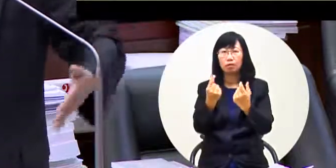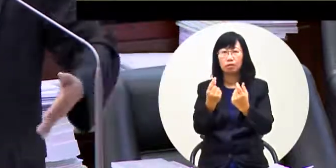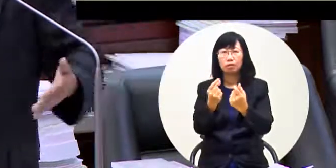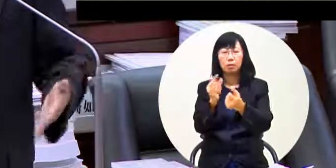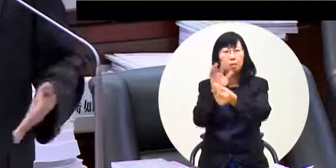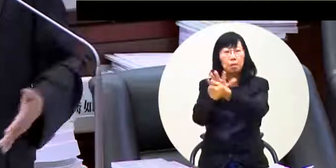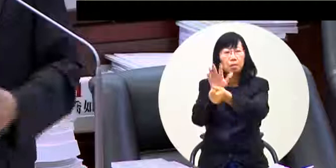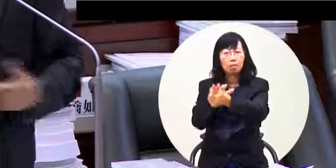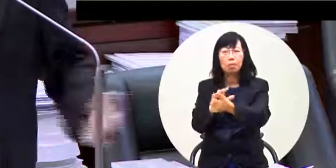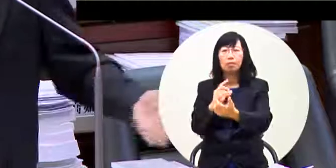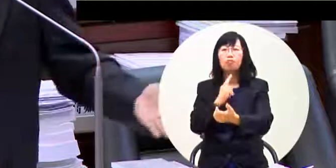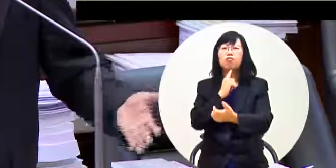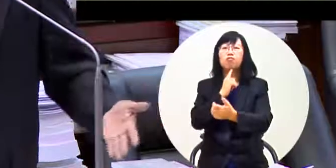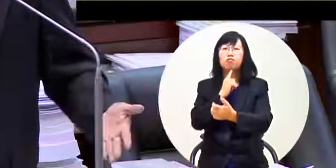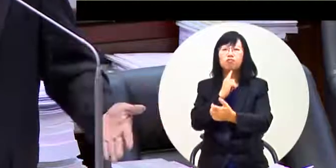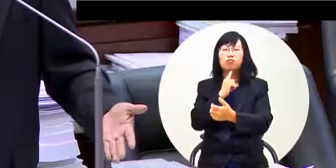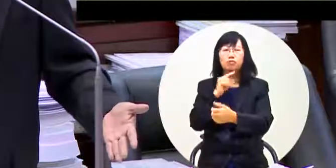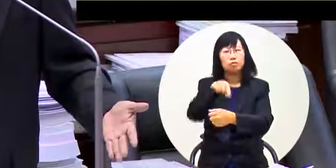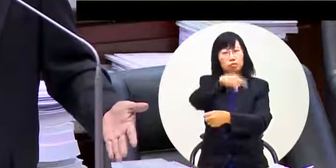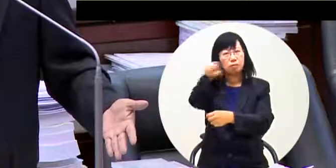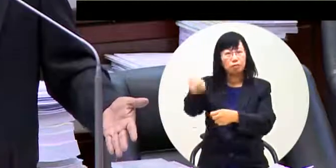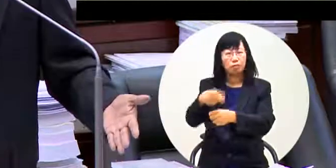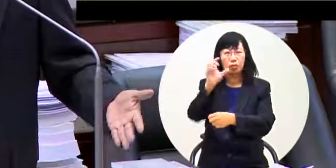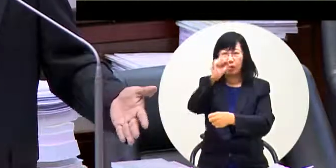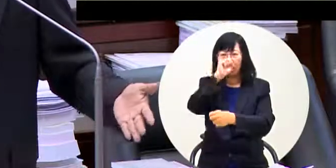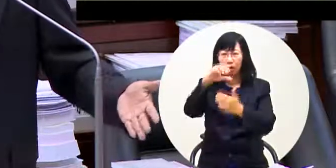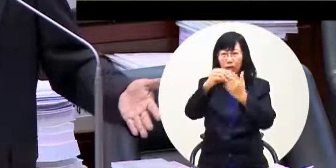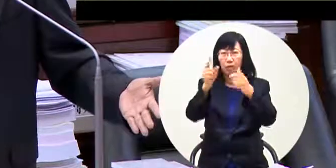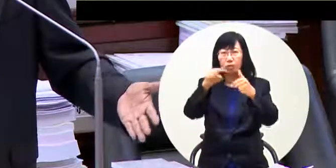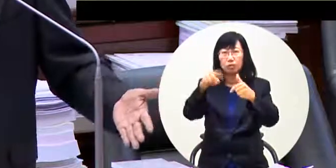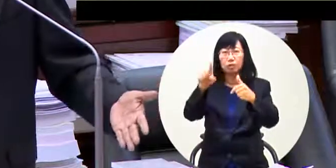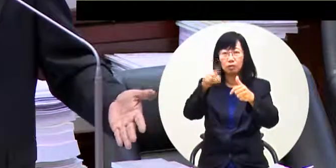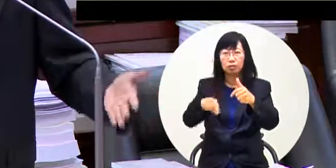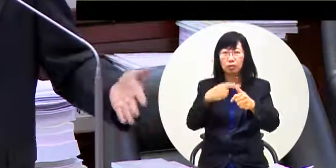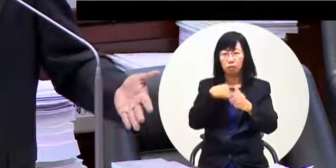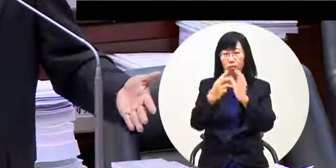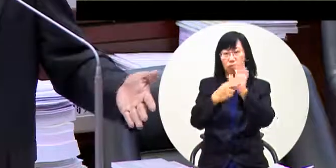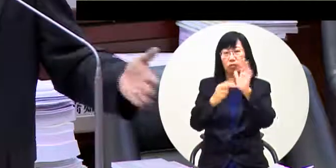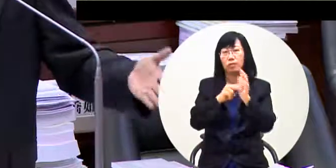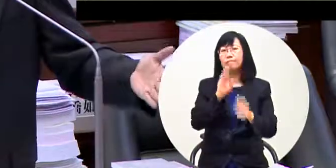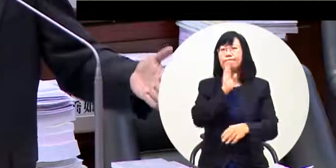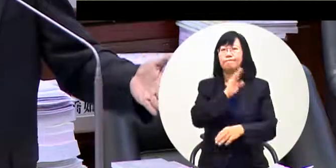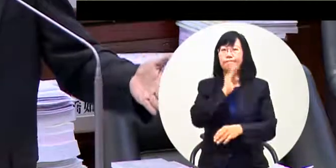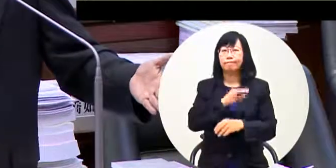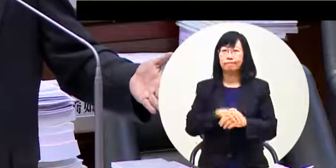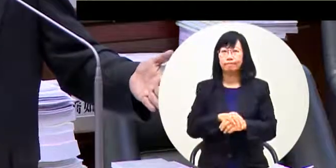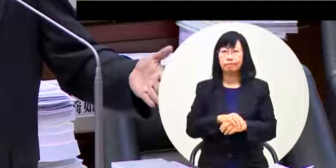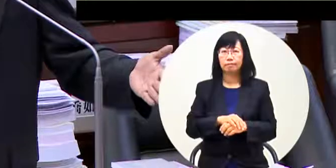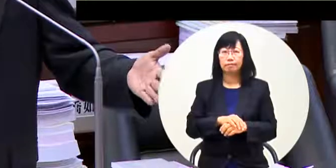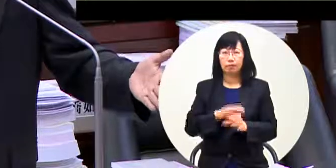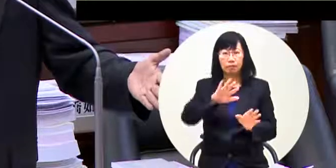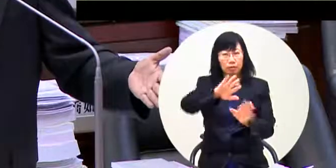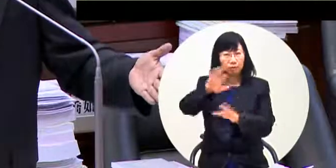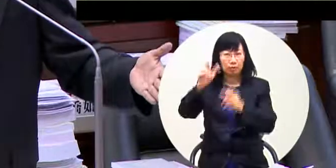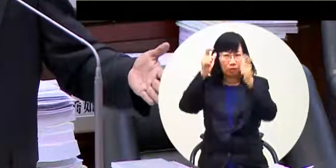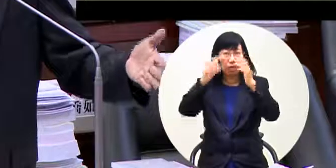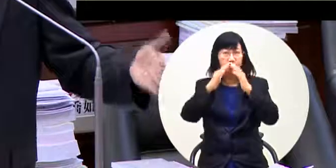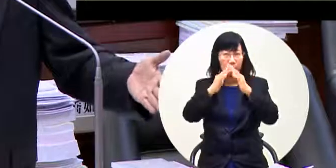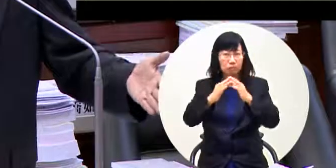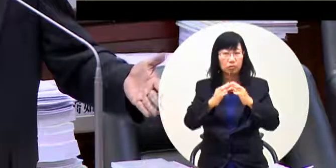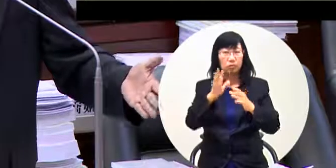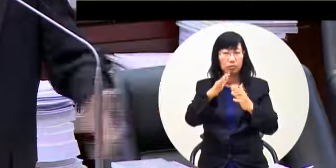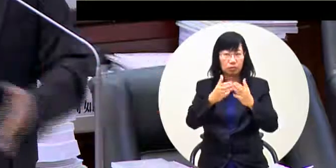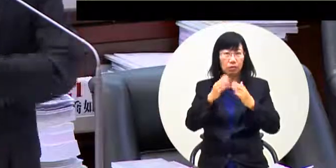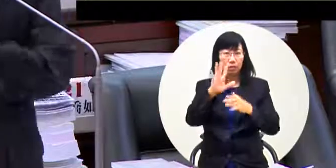好条件，我讲这干嘛多此一举。可是呢，我们高雄这个城市是更需要公卫的